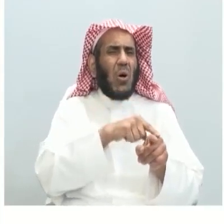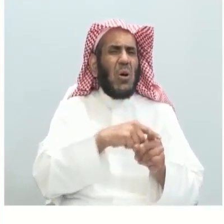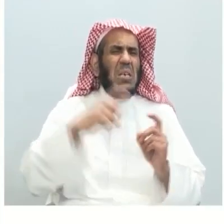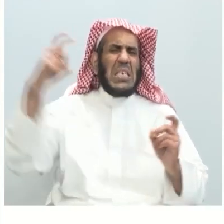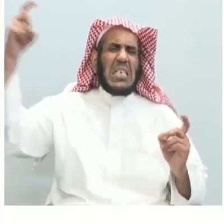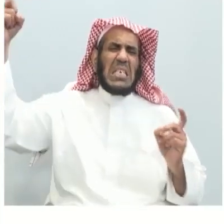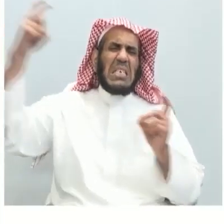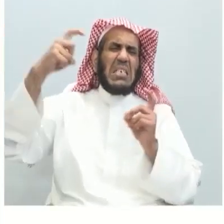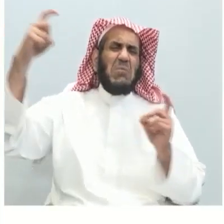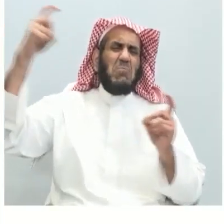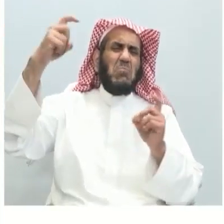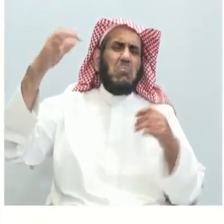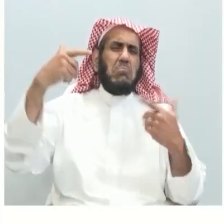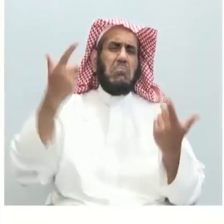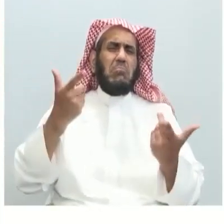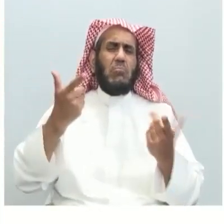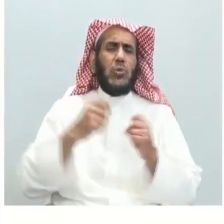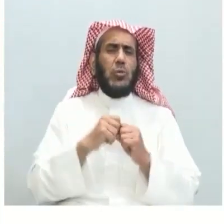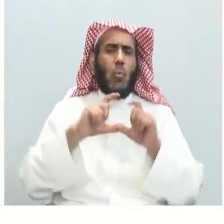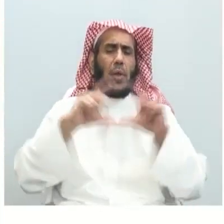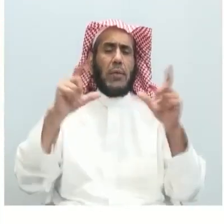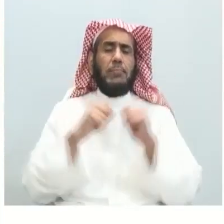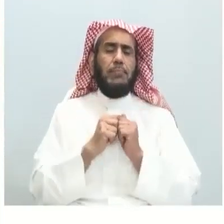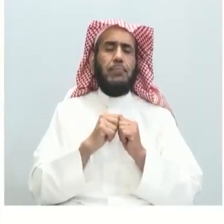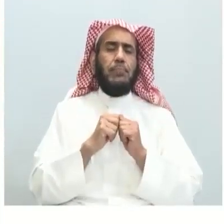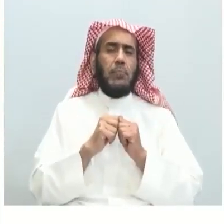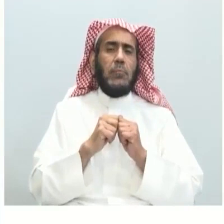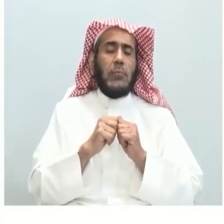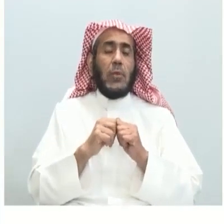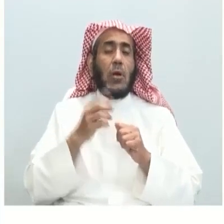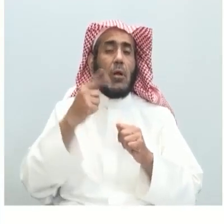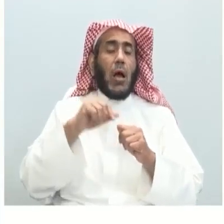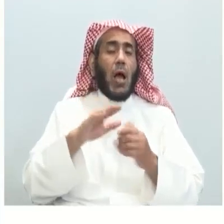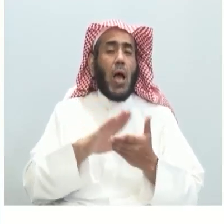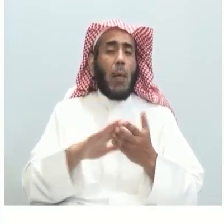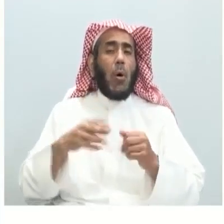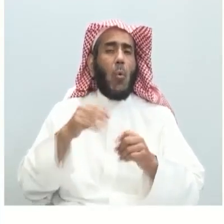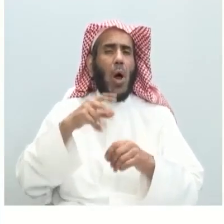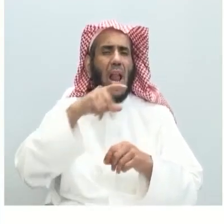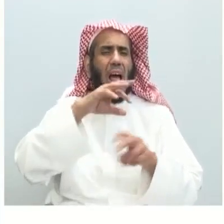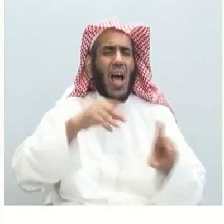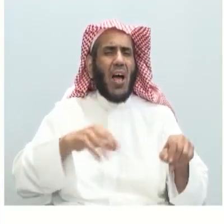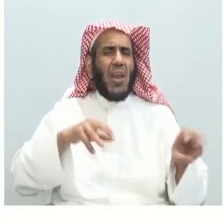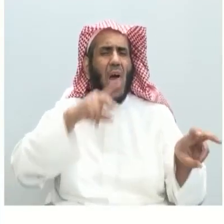هو خصيم مبين والانعام